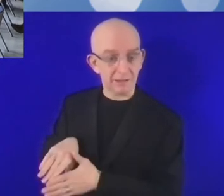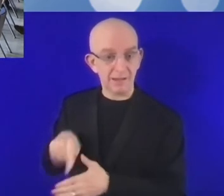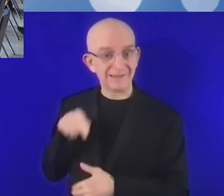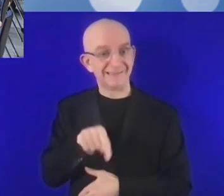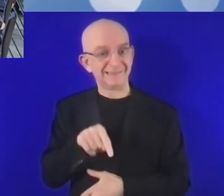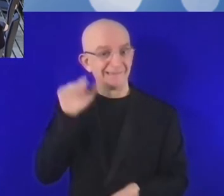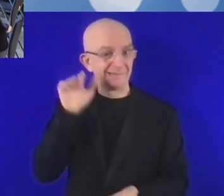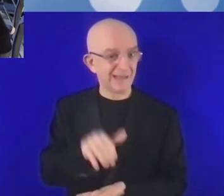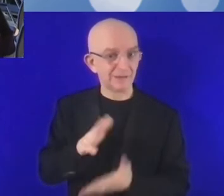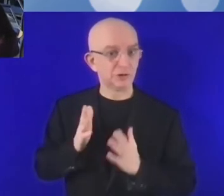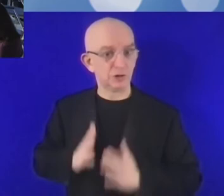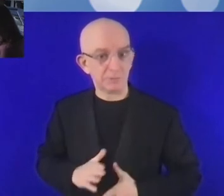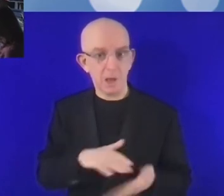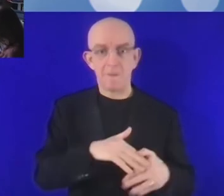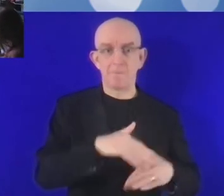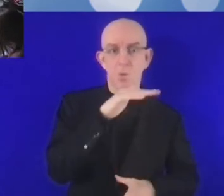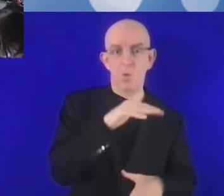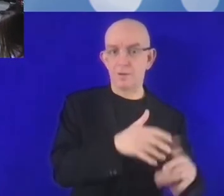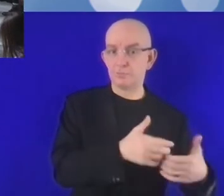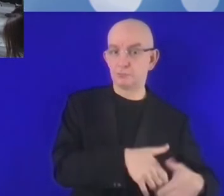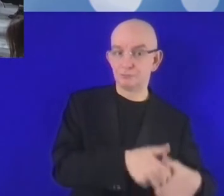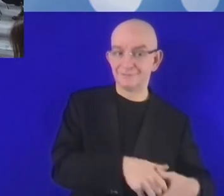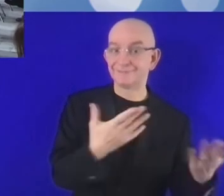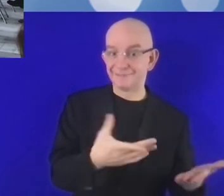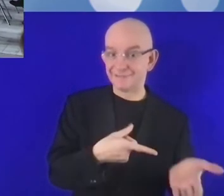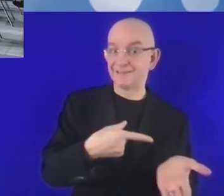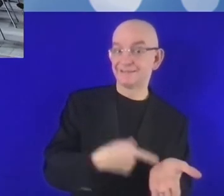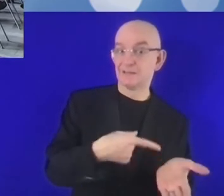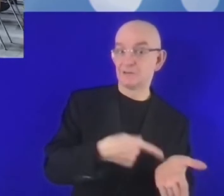nous remarquons que nous avons affaire à un problème sérieux.